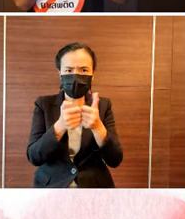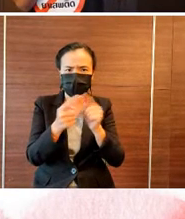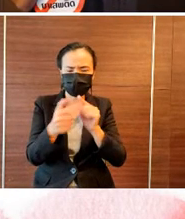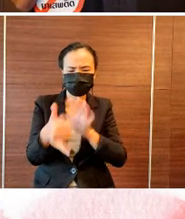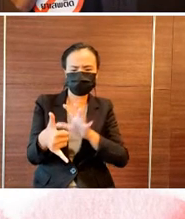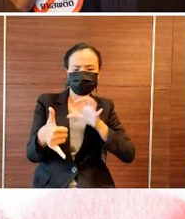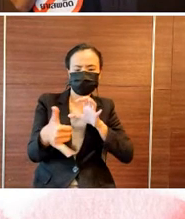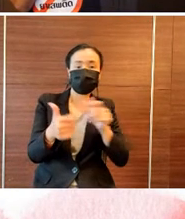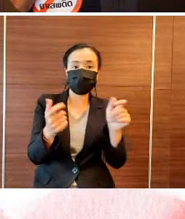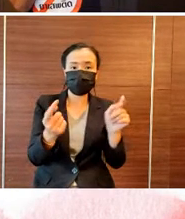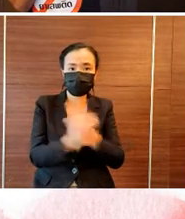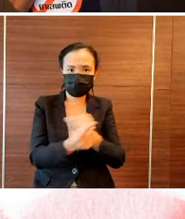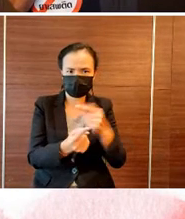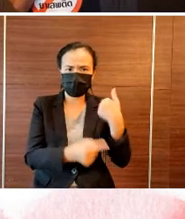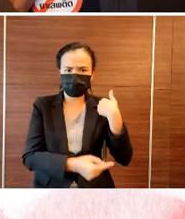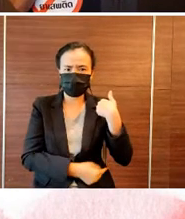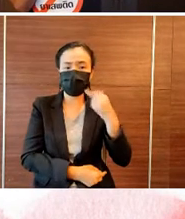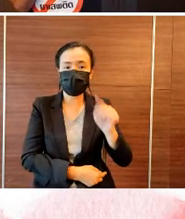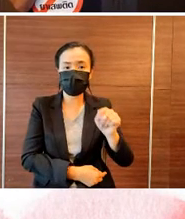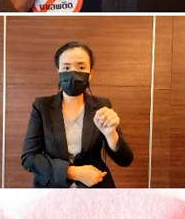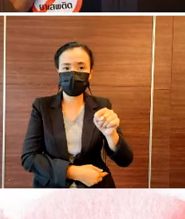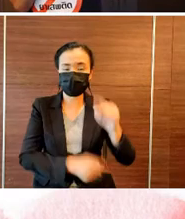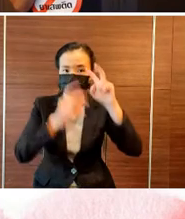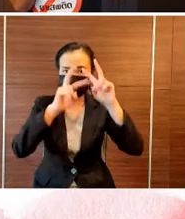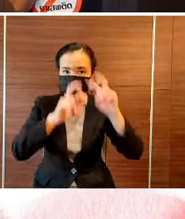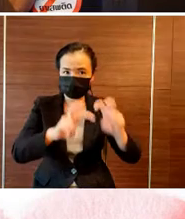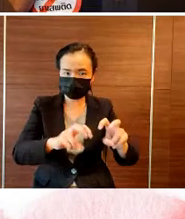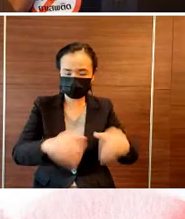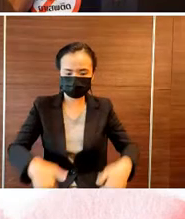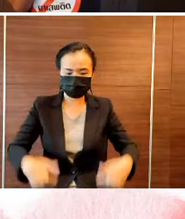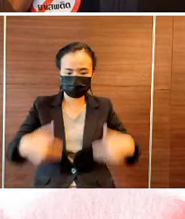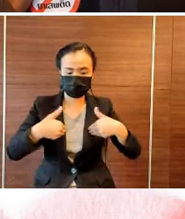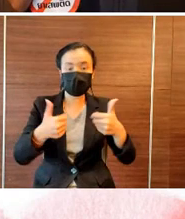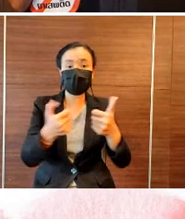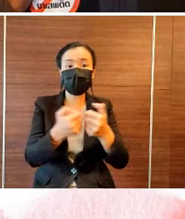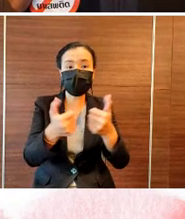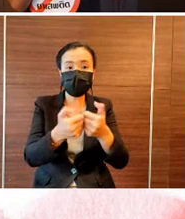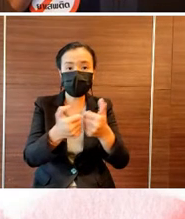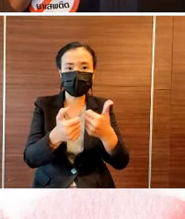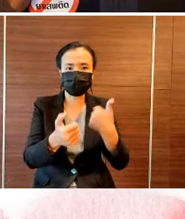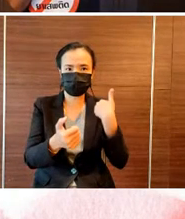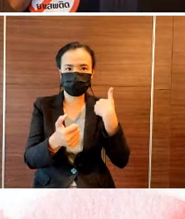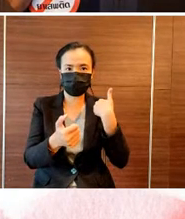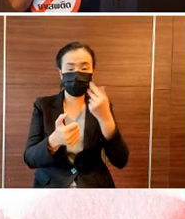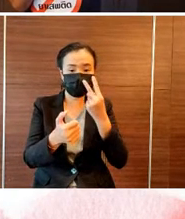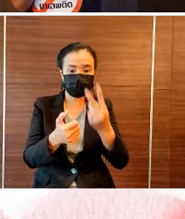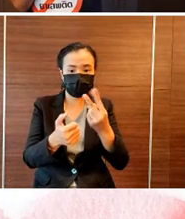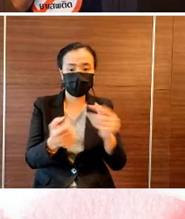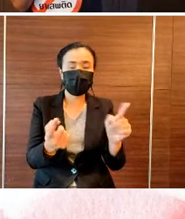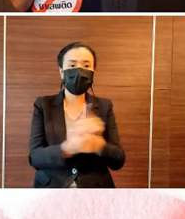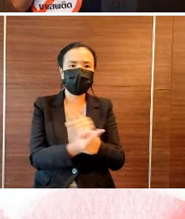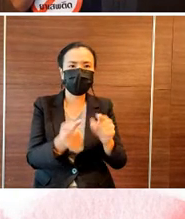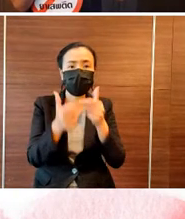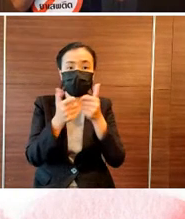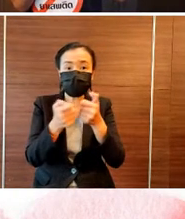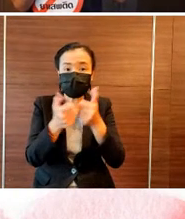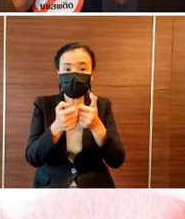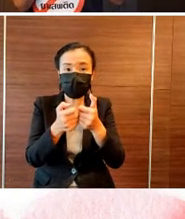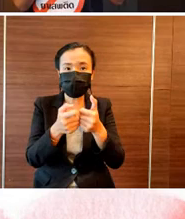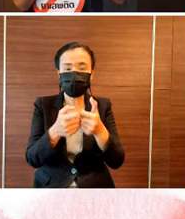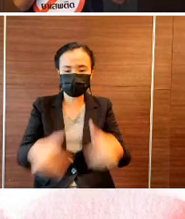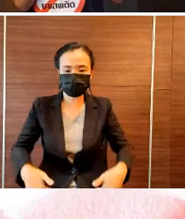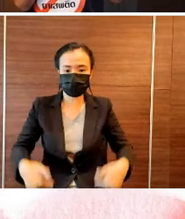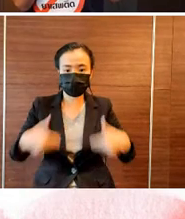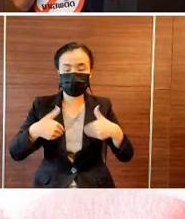มแต่มีนักมานิยาคนนึงนะคะไปศึกษาคนที่ไปใช้ชีวิตอยู่ในเกมเนาะเขากลับพบว่าในบริบททางสังคมของคนเล่นเกมเนี่ยการมี